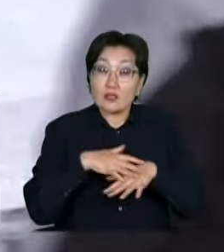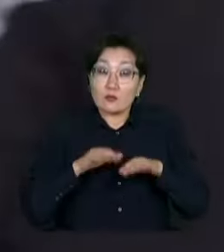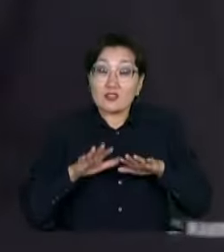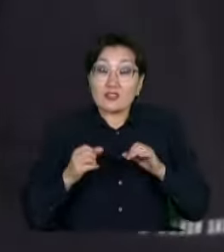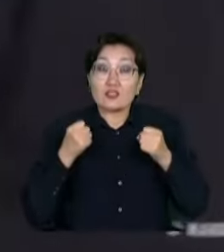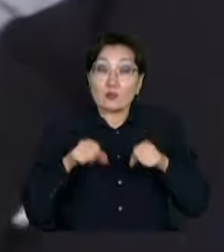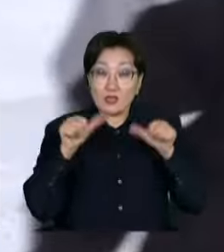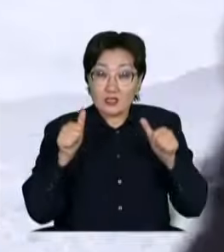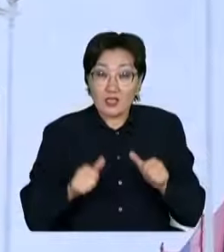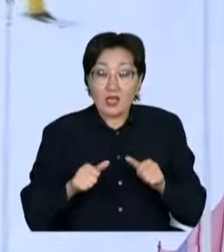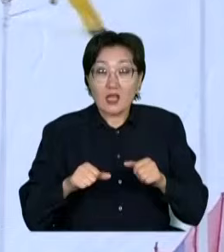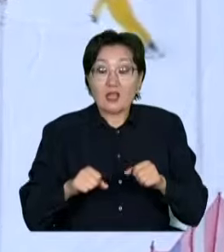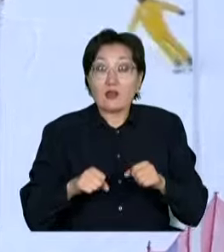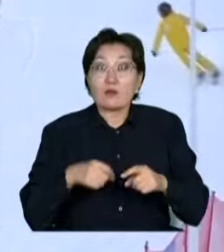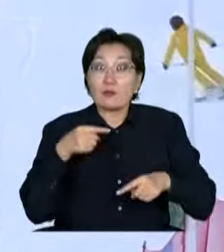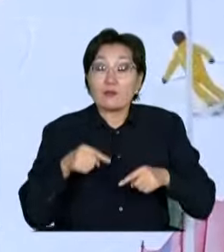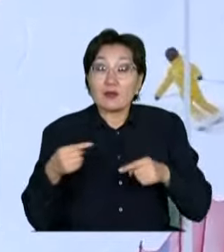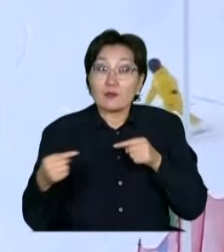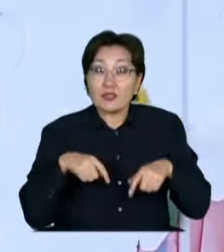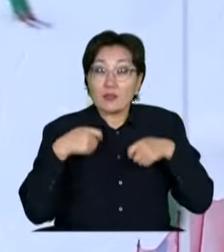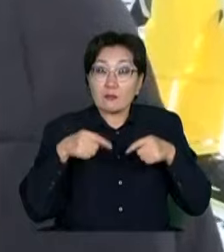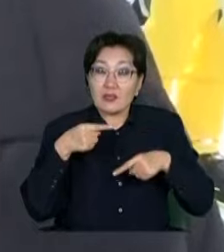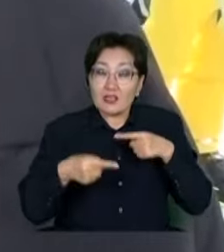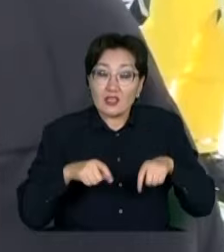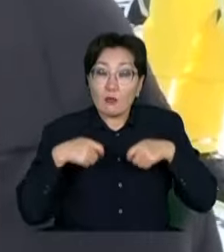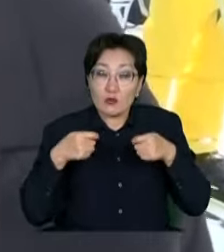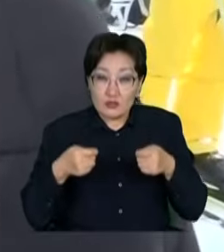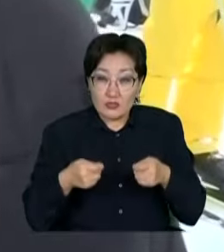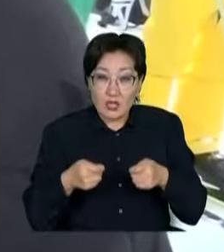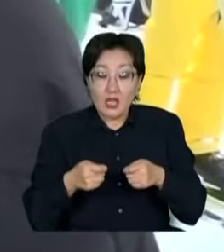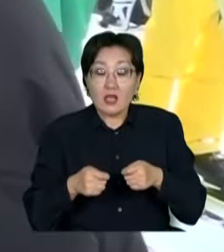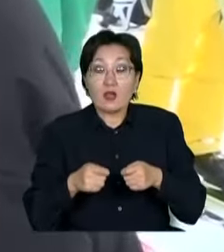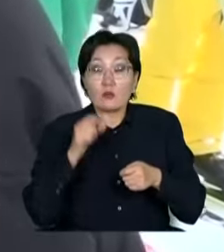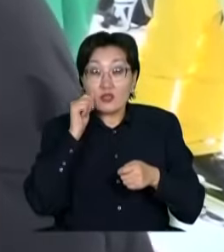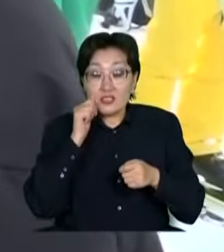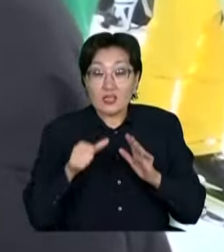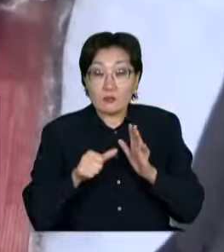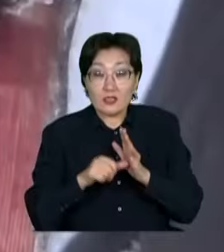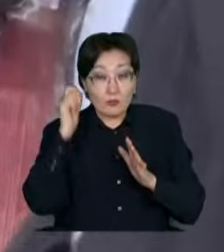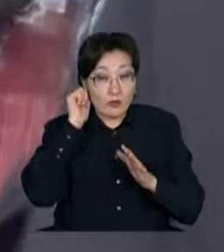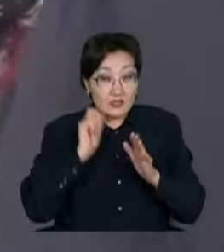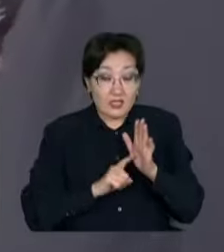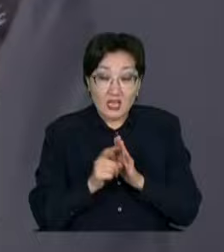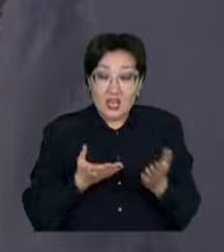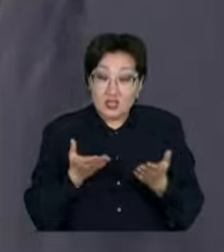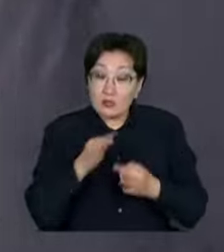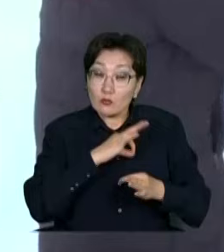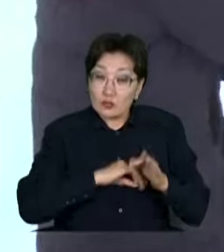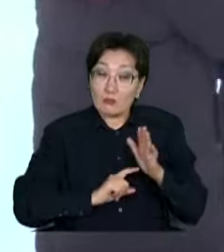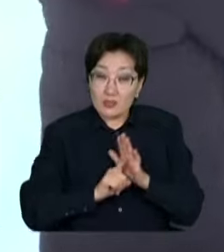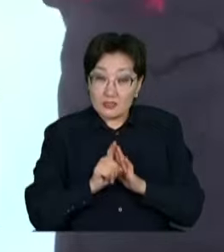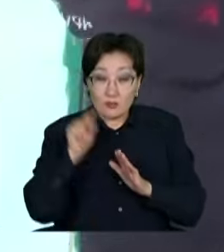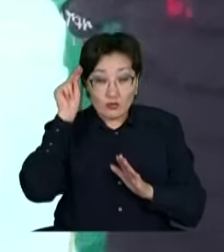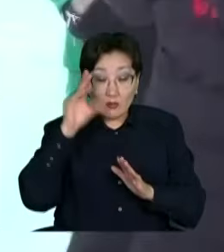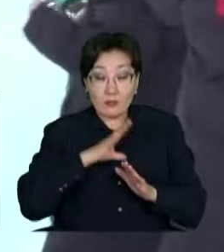түрі ғана емес, атадан балаға берілген бекзаттық мұра деп біледі. Мәселен, Серікбек Кенжеханұлы 6 жастан бастап шаңғы теуіп үйреніпті.